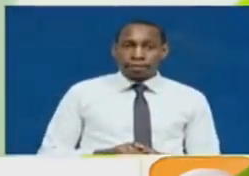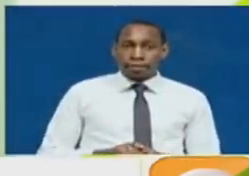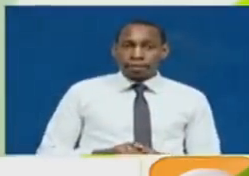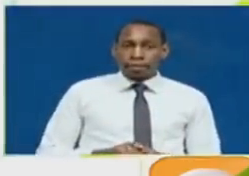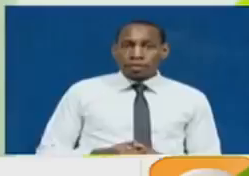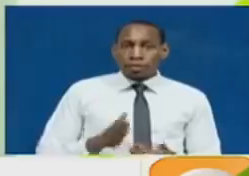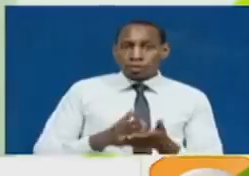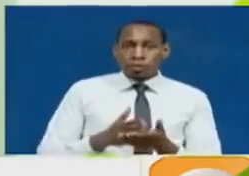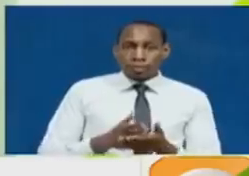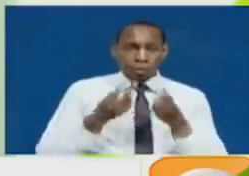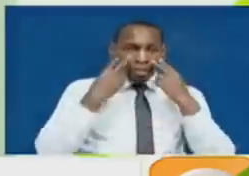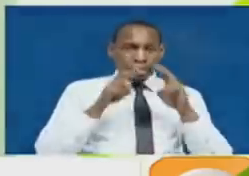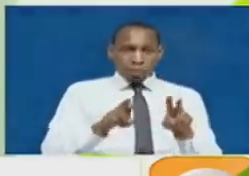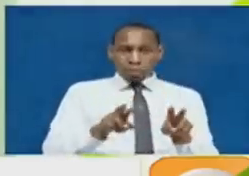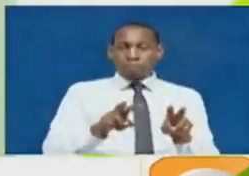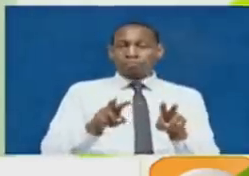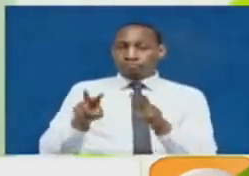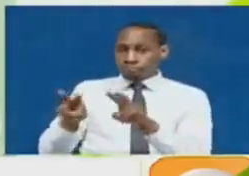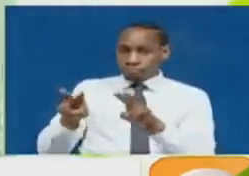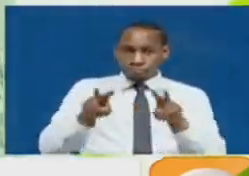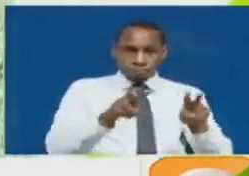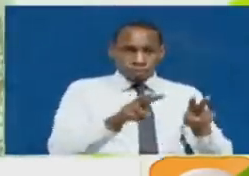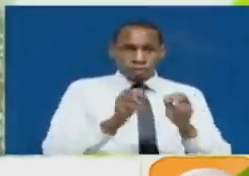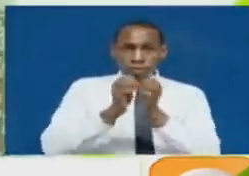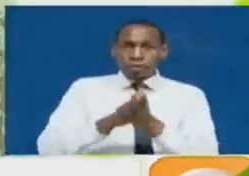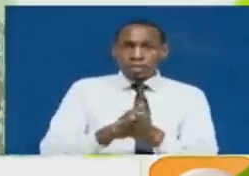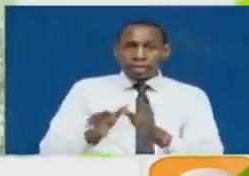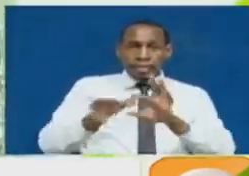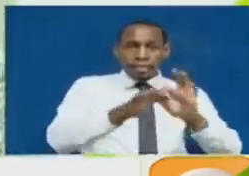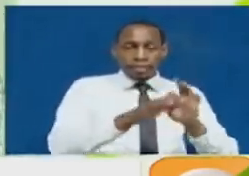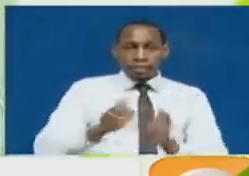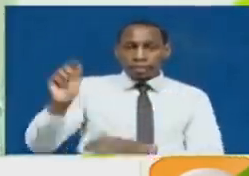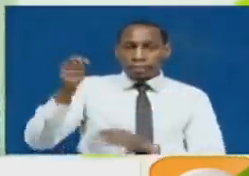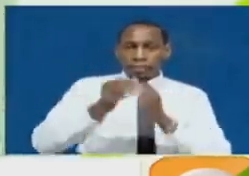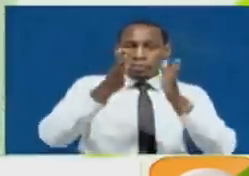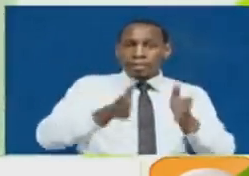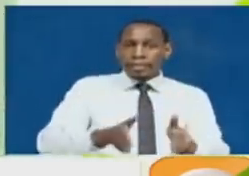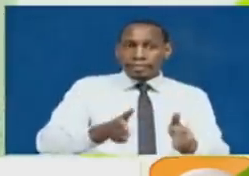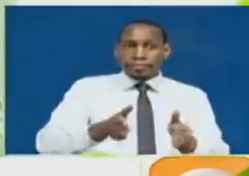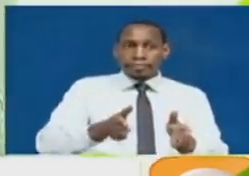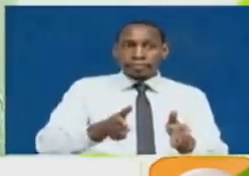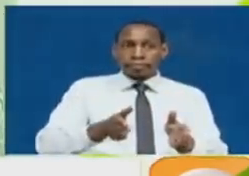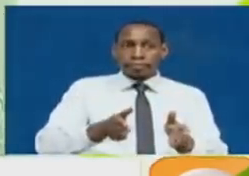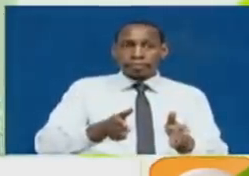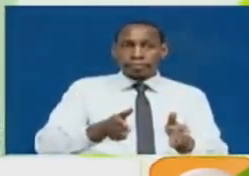been in the trenches with the Azimio presidential flag bearer,